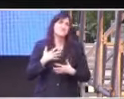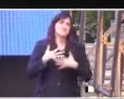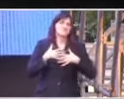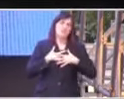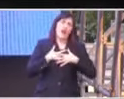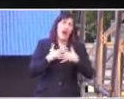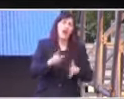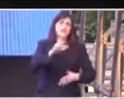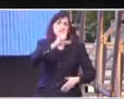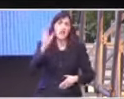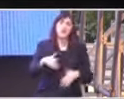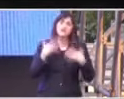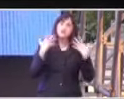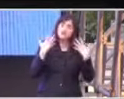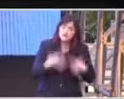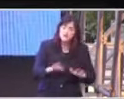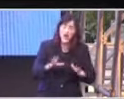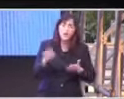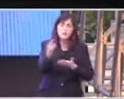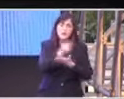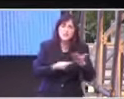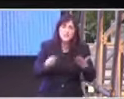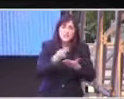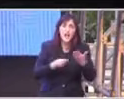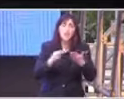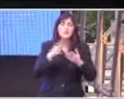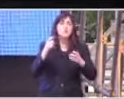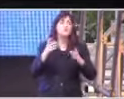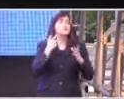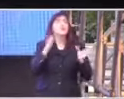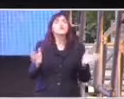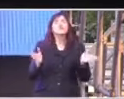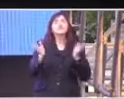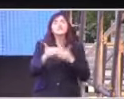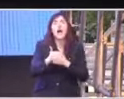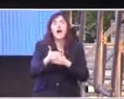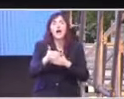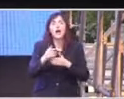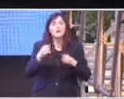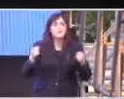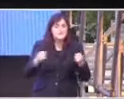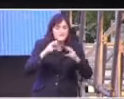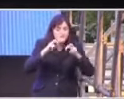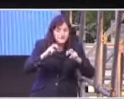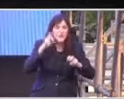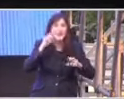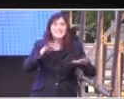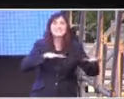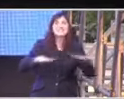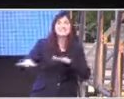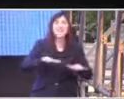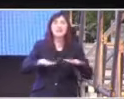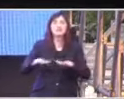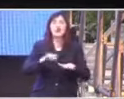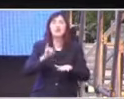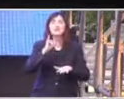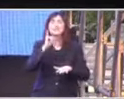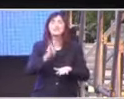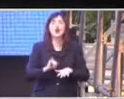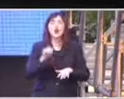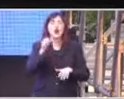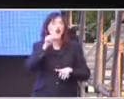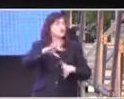sul dissesto idrogeologico Non l'avevamo fatta Noi l'avevamo fatta dentro un pacchetto costruito da un signore che si chiama Renzo Piano